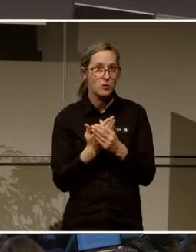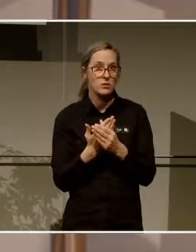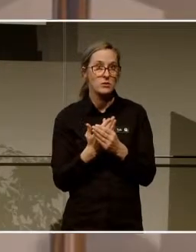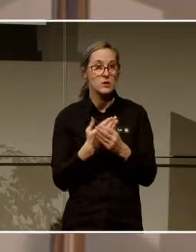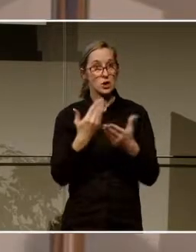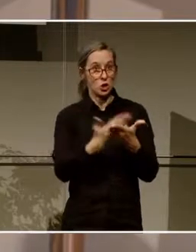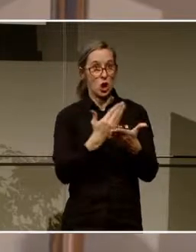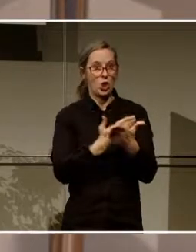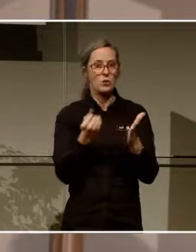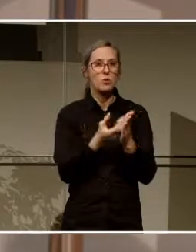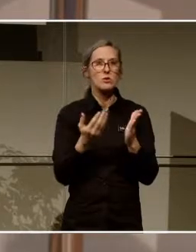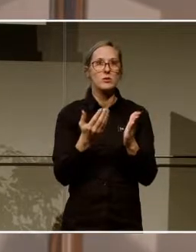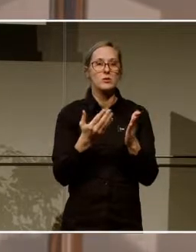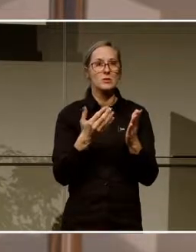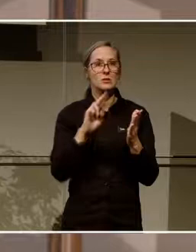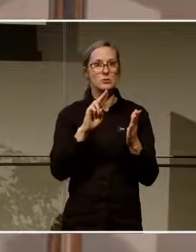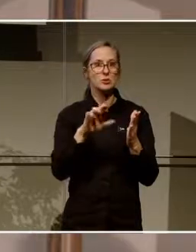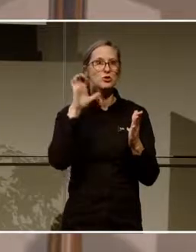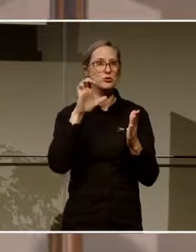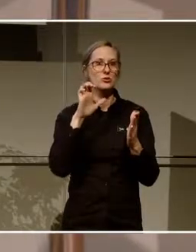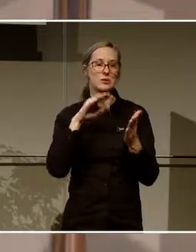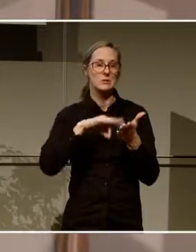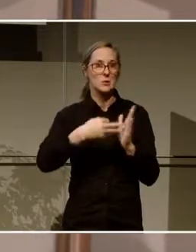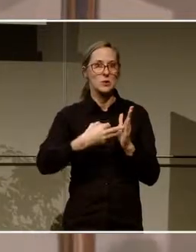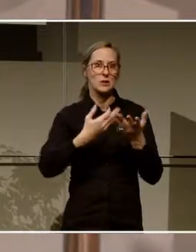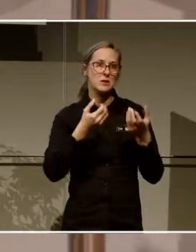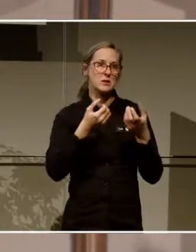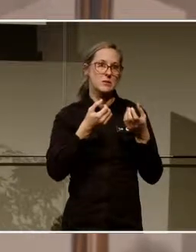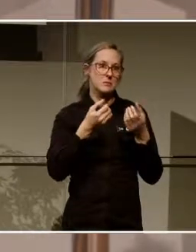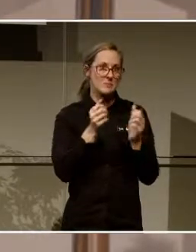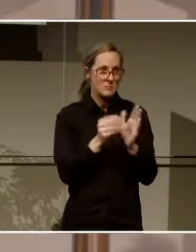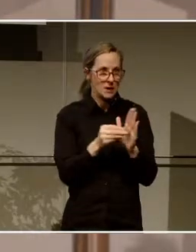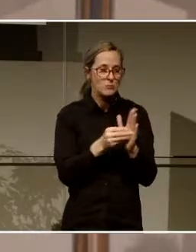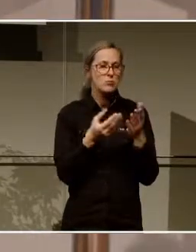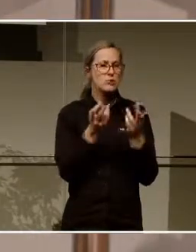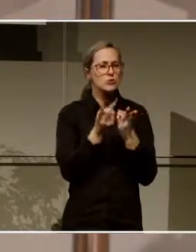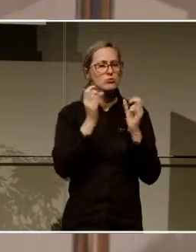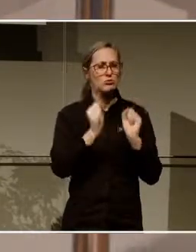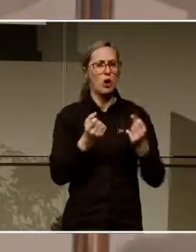ganska nyligen fått projektmedel och ska dra igång nu.